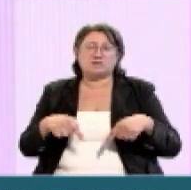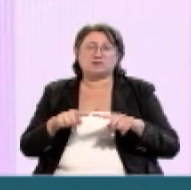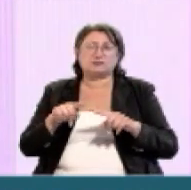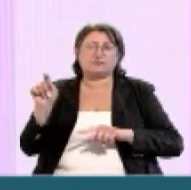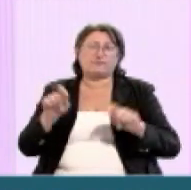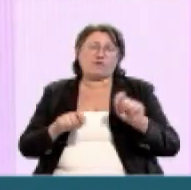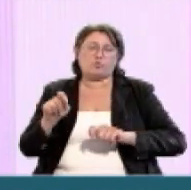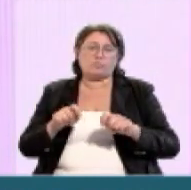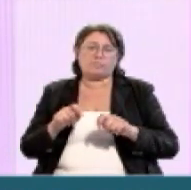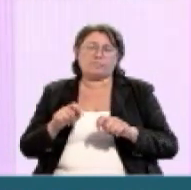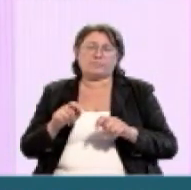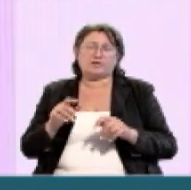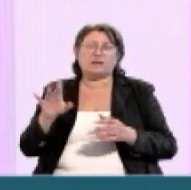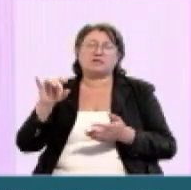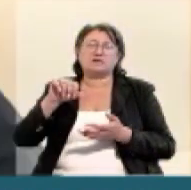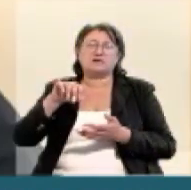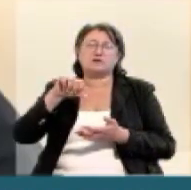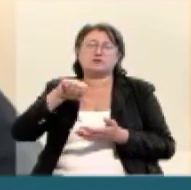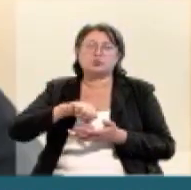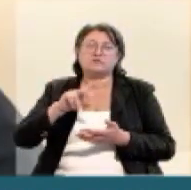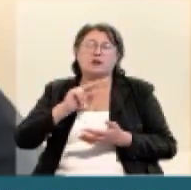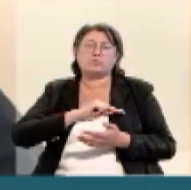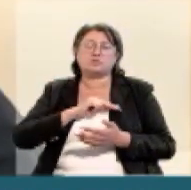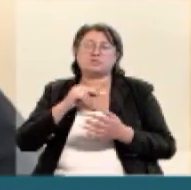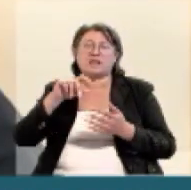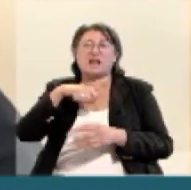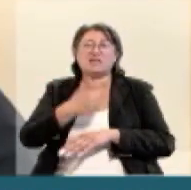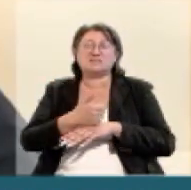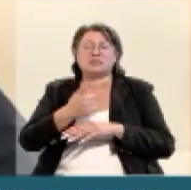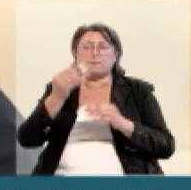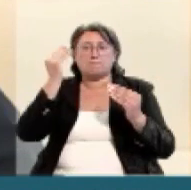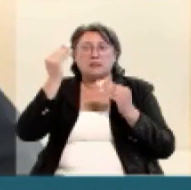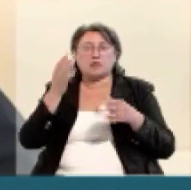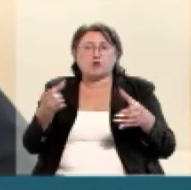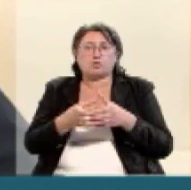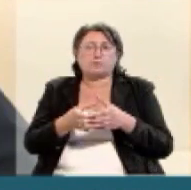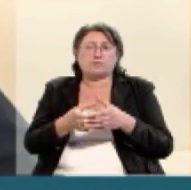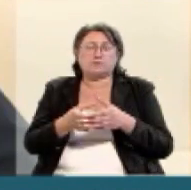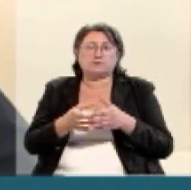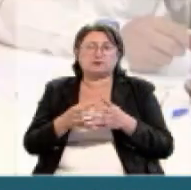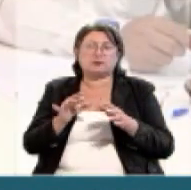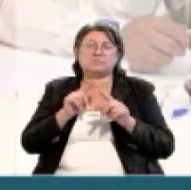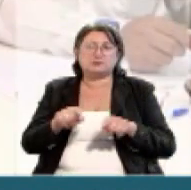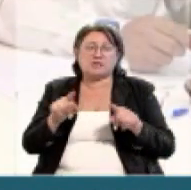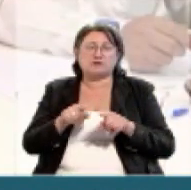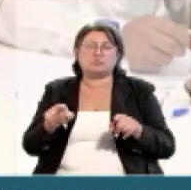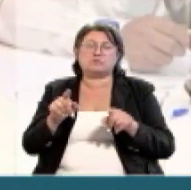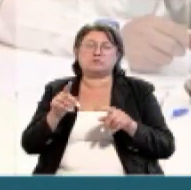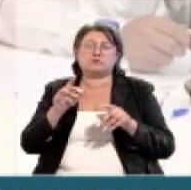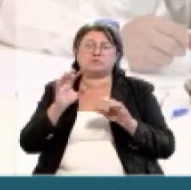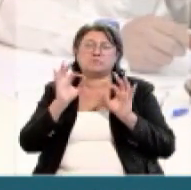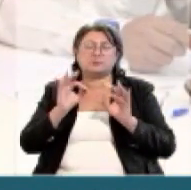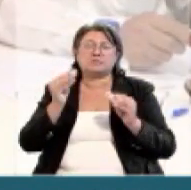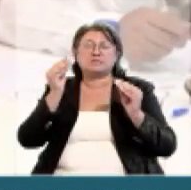өткізу, форумдар ұйымдастыру жолымен жүргізіледі. Түрлі мақсатты топтардағы қоғамдық пікір көшбасшылары жұмысқа тартылып, адалдық пен